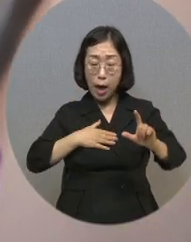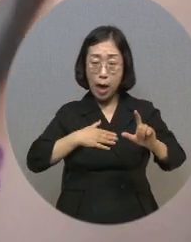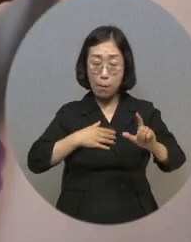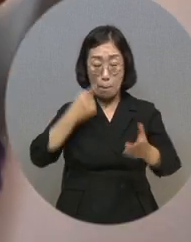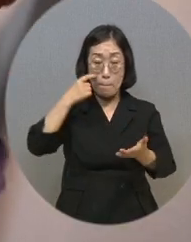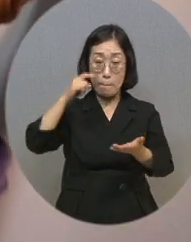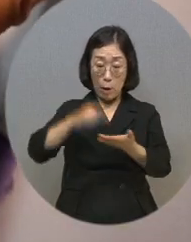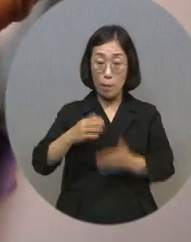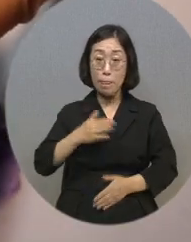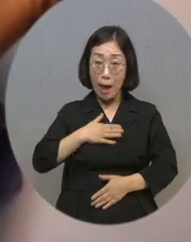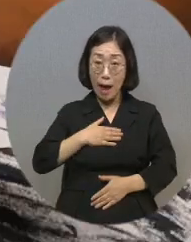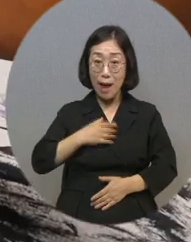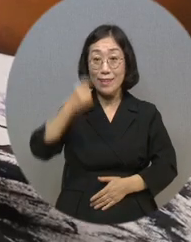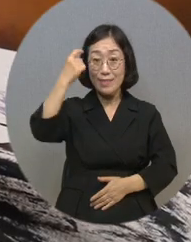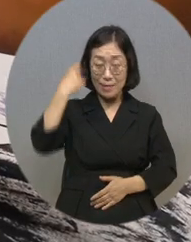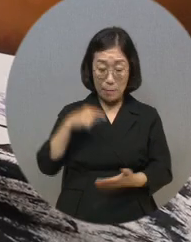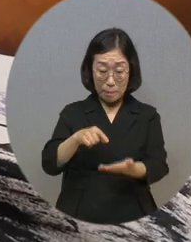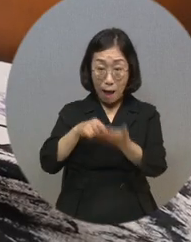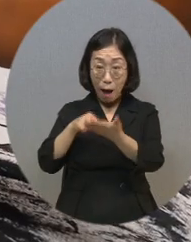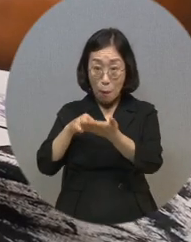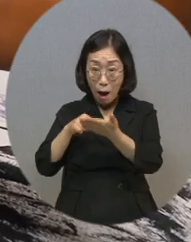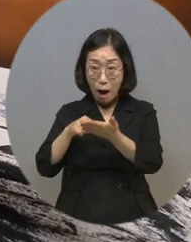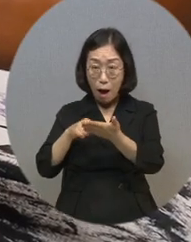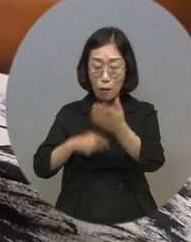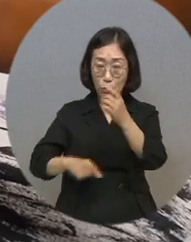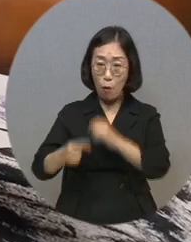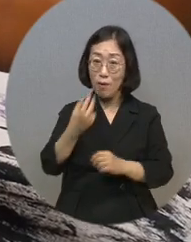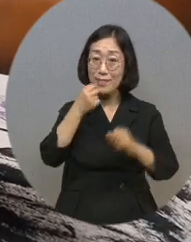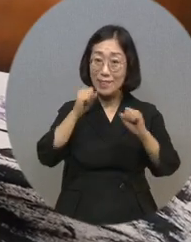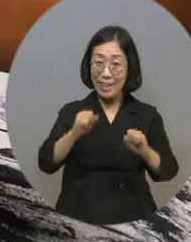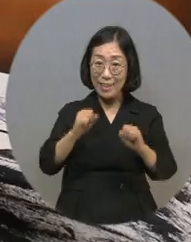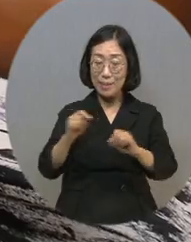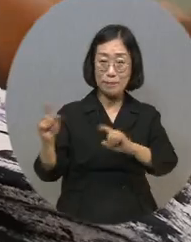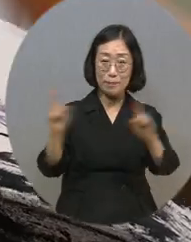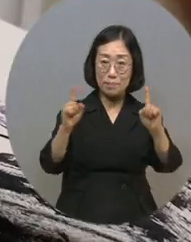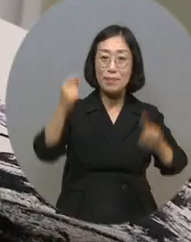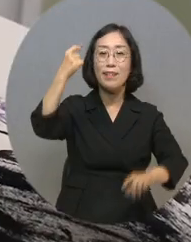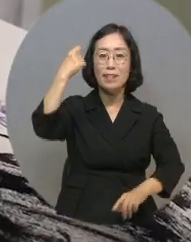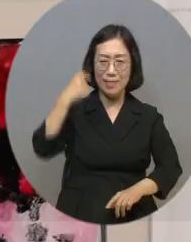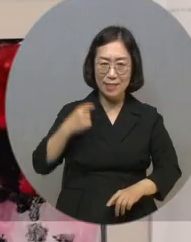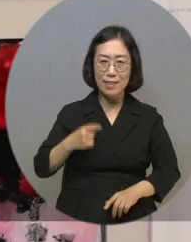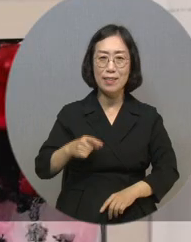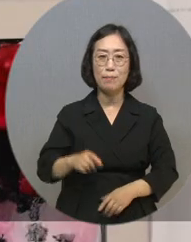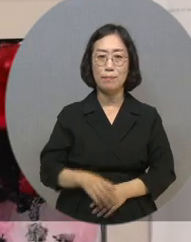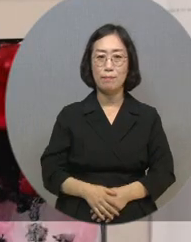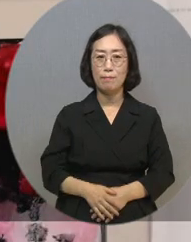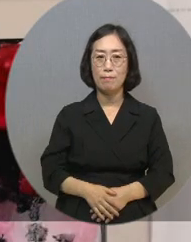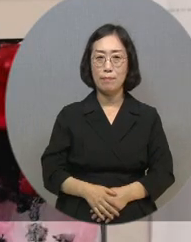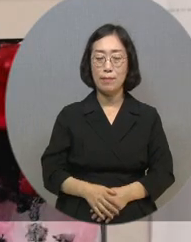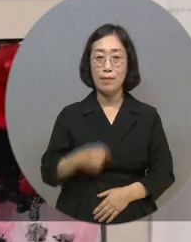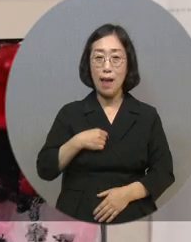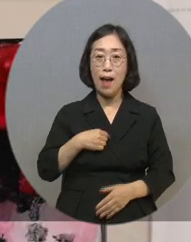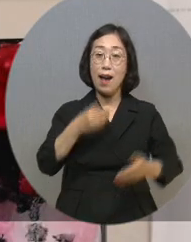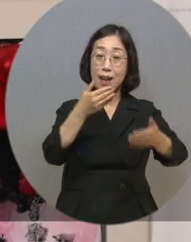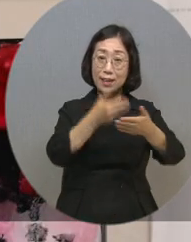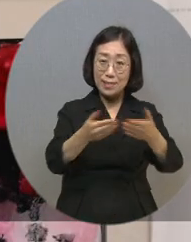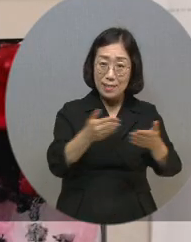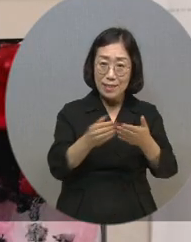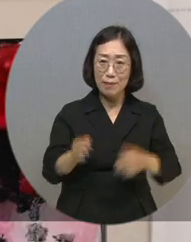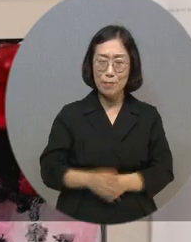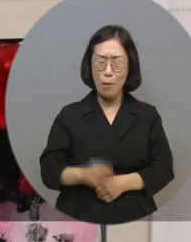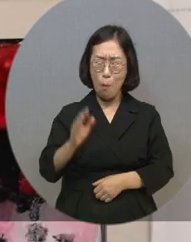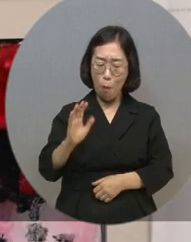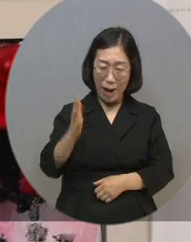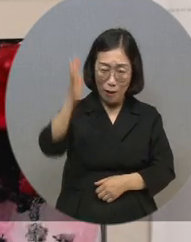있어 풍경이 더 살아나는 듯 생동감이 느껴집니다. 제가 제 그림들은 대부분